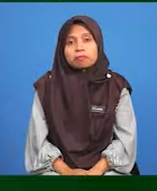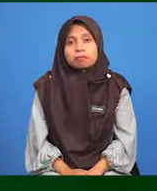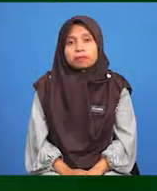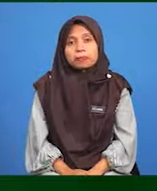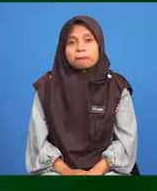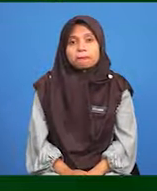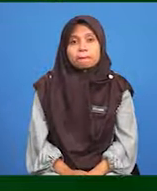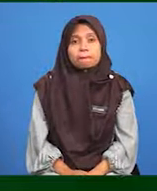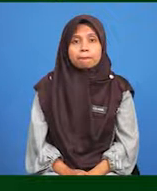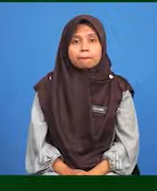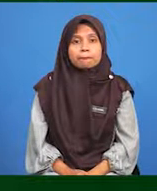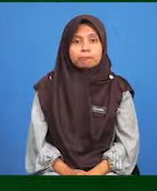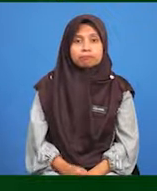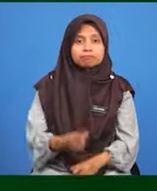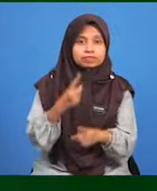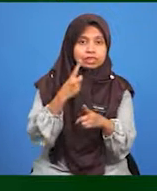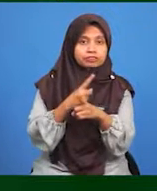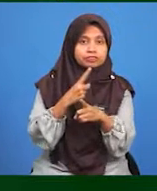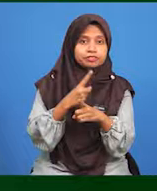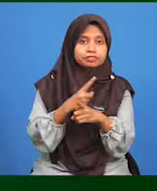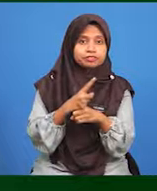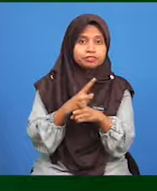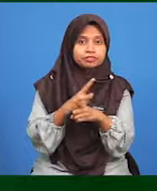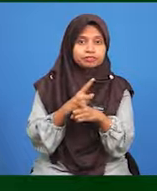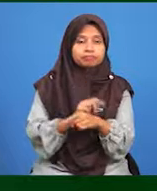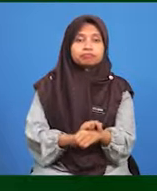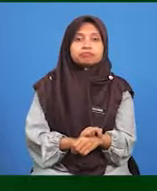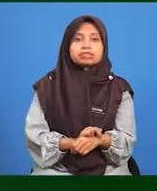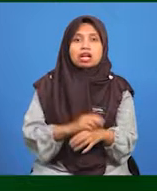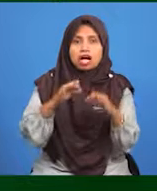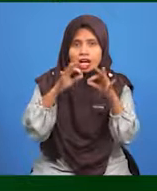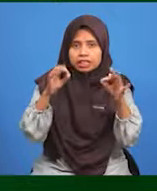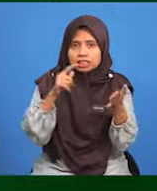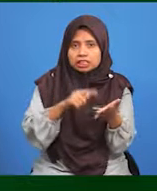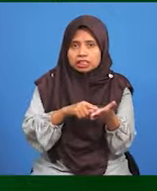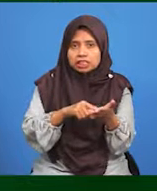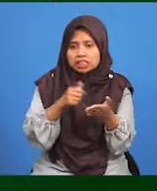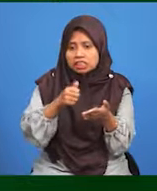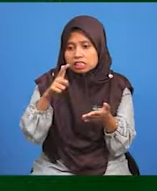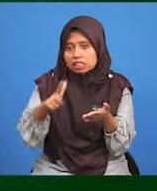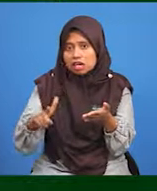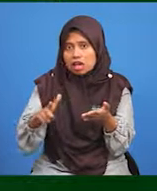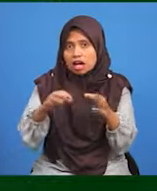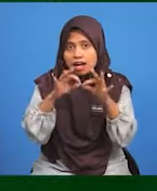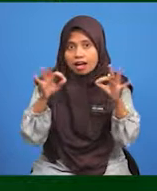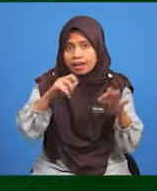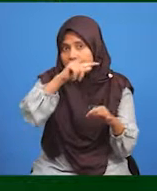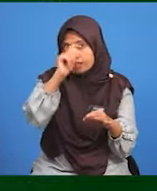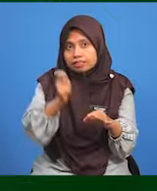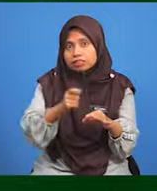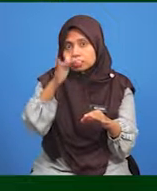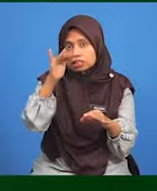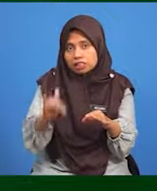Hai Betul murid-murid ayat ini ialah ayat tanya